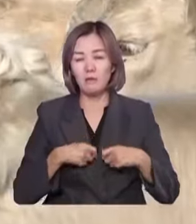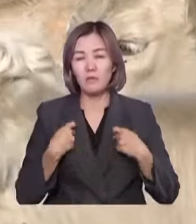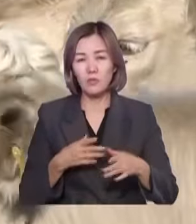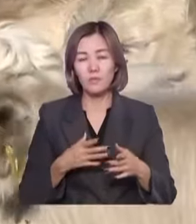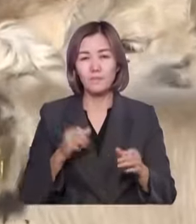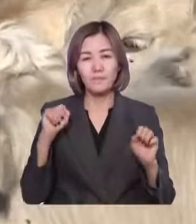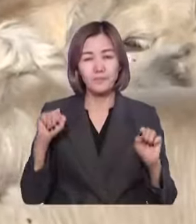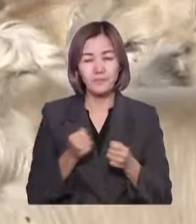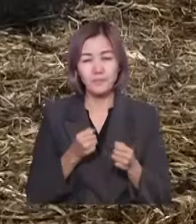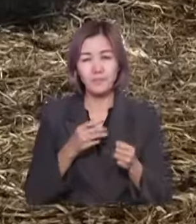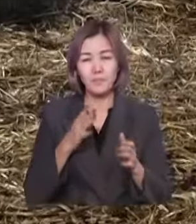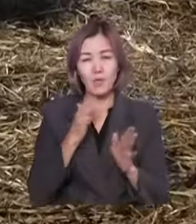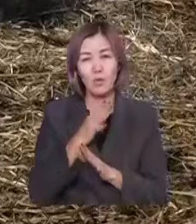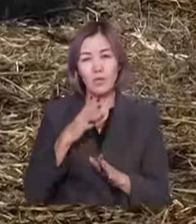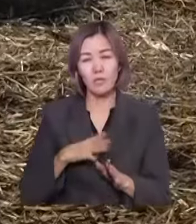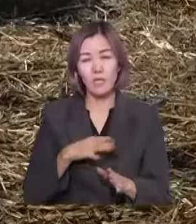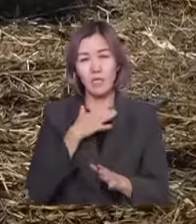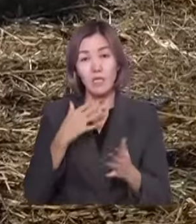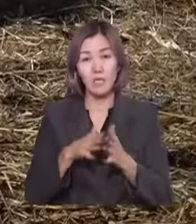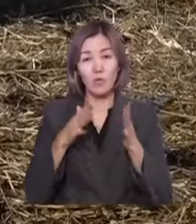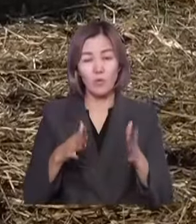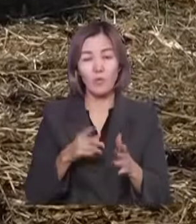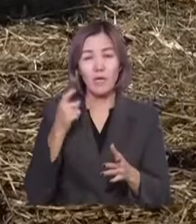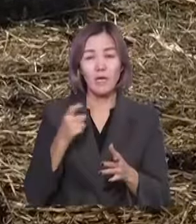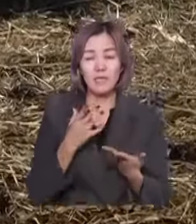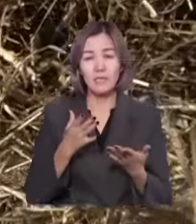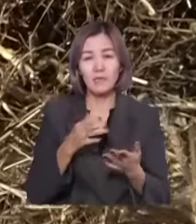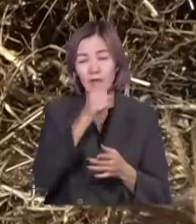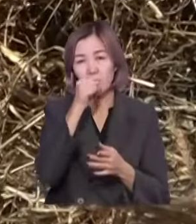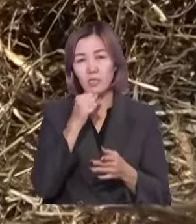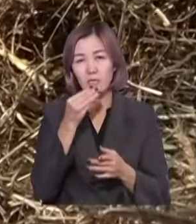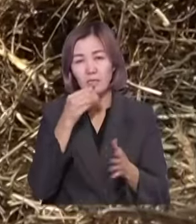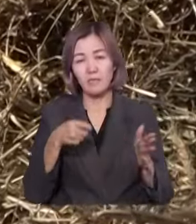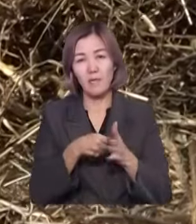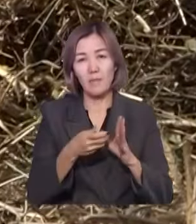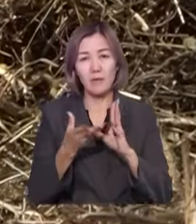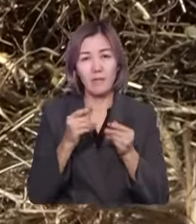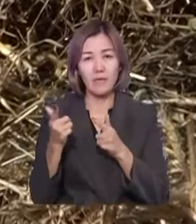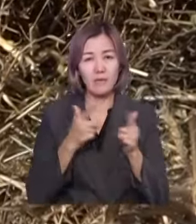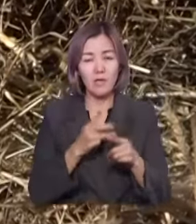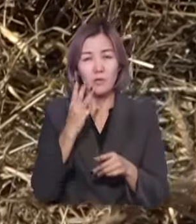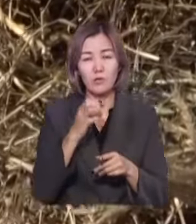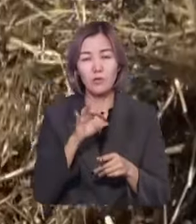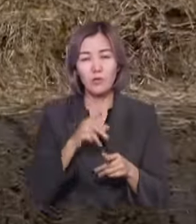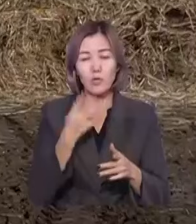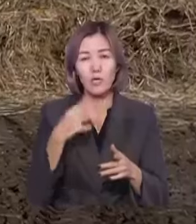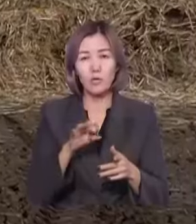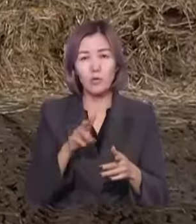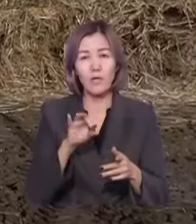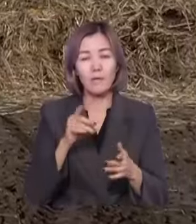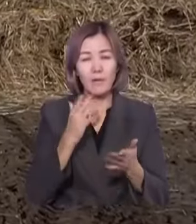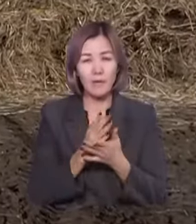орайына төзімді. Етті де мол береді. Шаруа қожалығы қысқы мал азығын түгел дайындап қойған 300 тонна шөп, 40 тонна арпасы